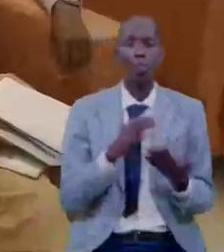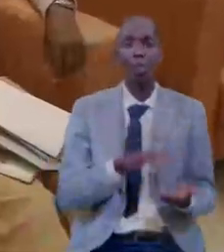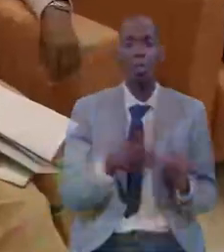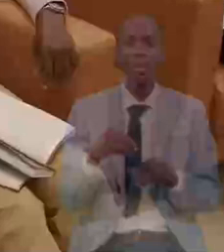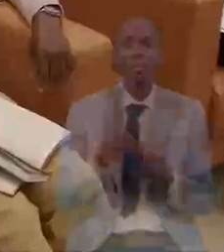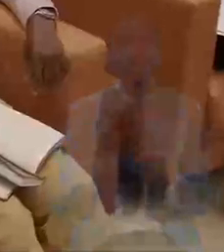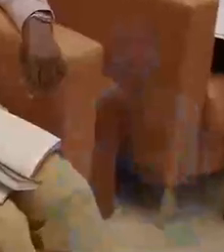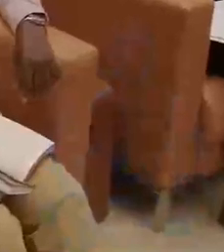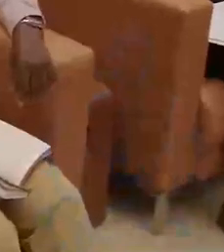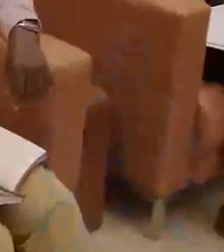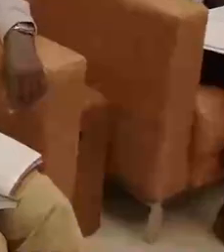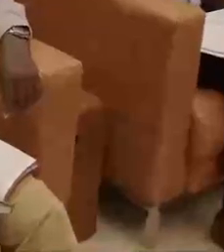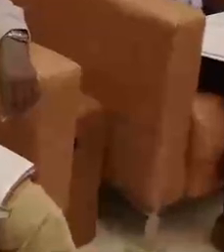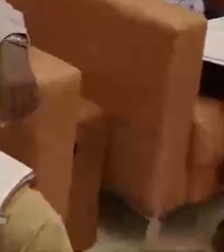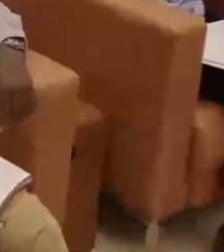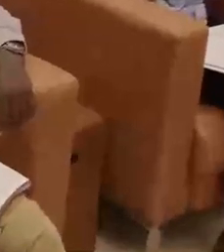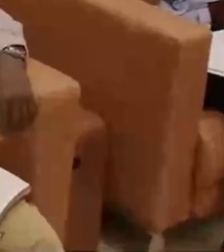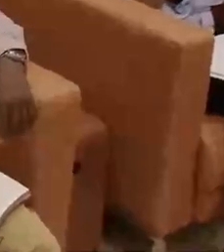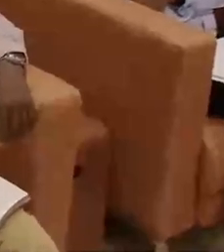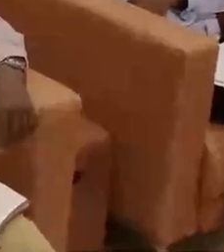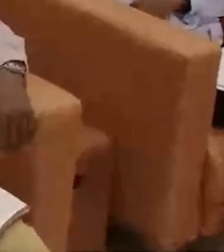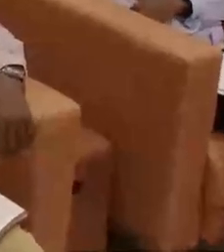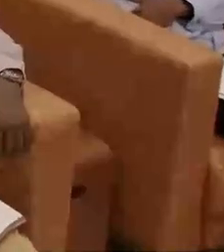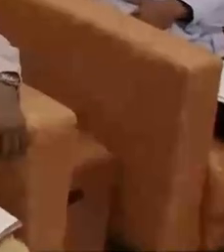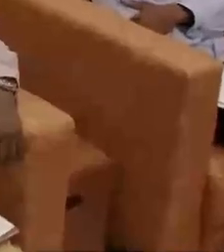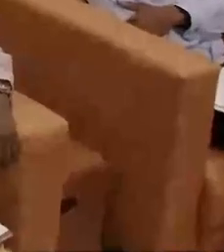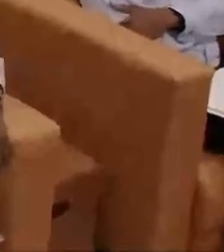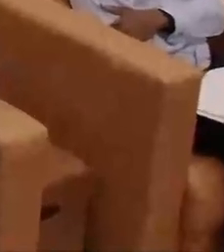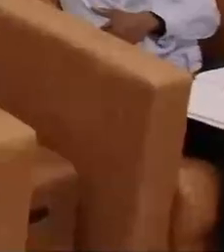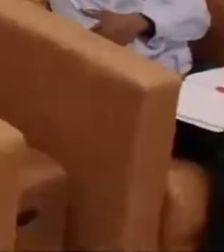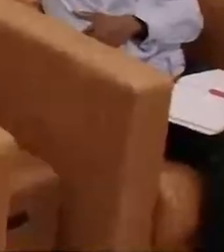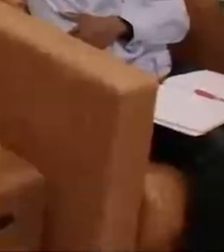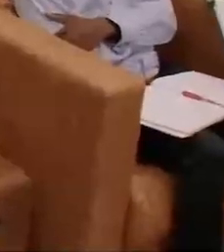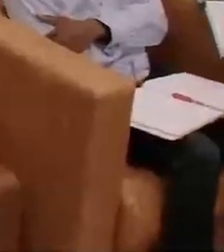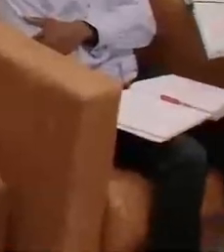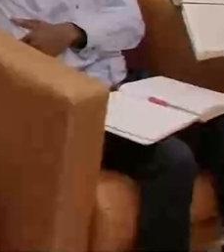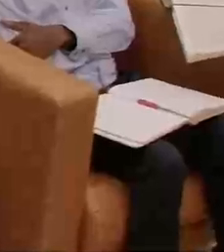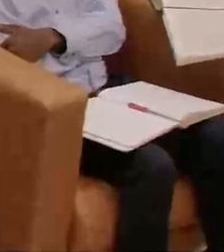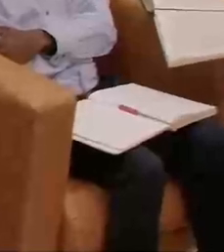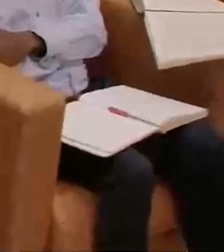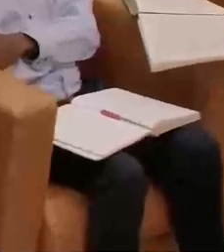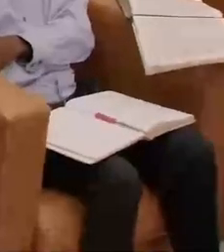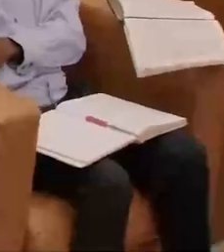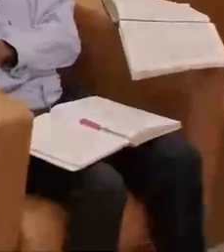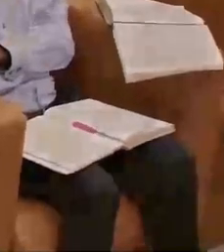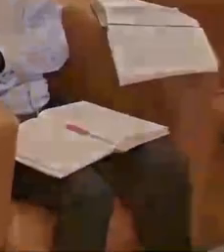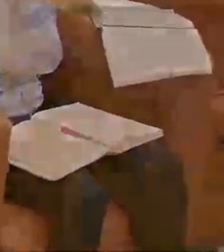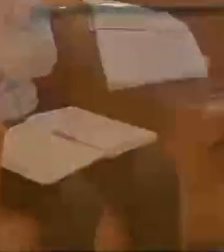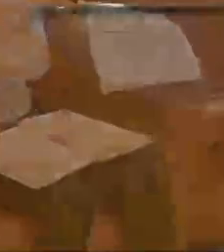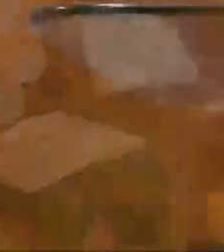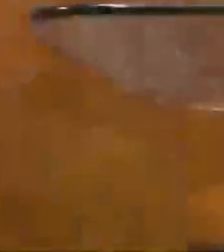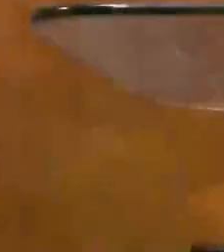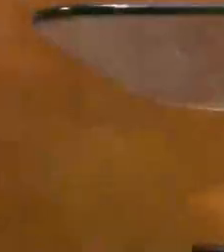par la foi pour entrer, la foi pour exprimer que vous êtes un véritable enfant de Dieu et la foi comme